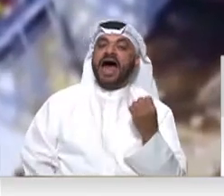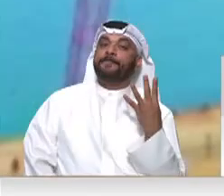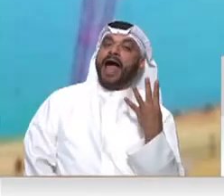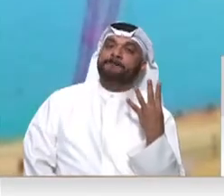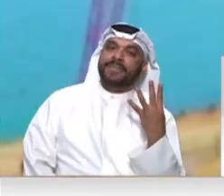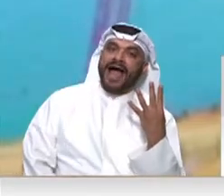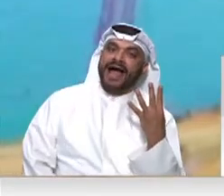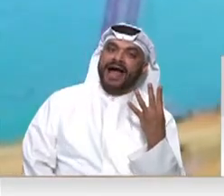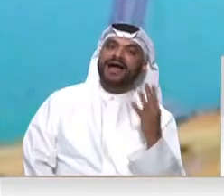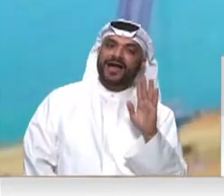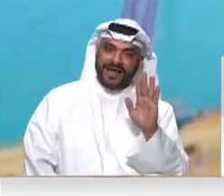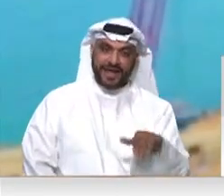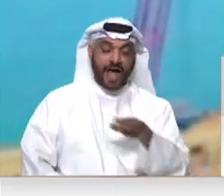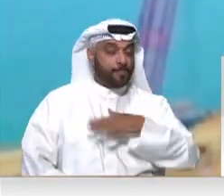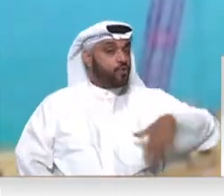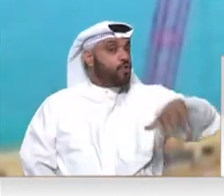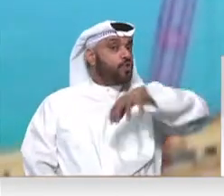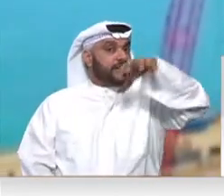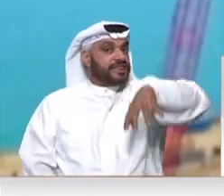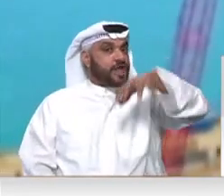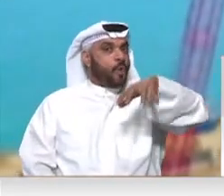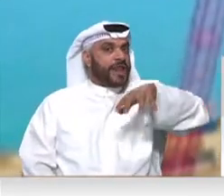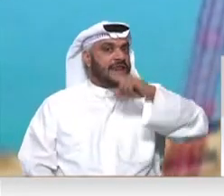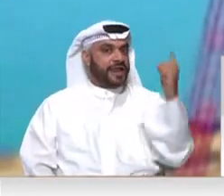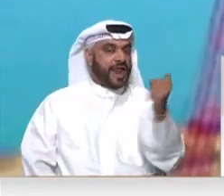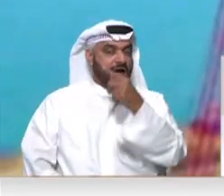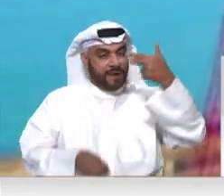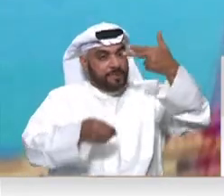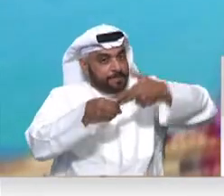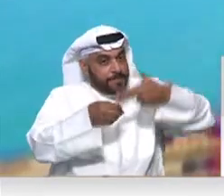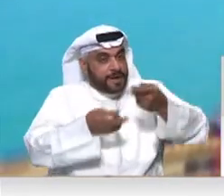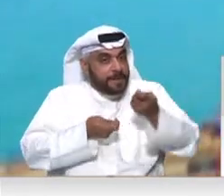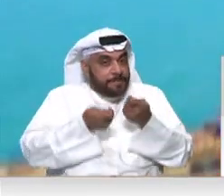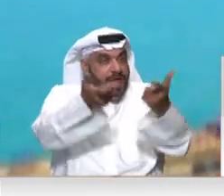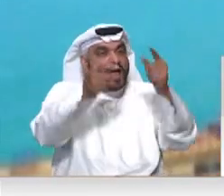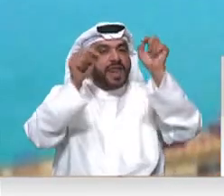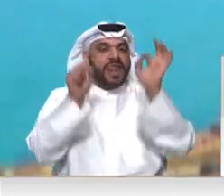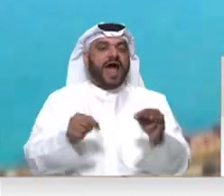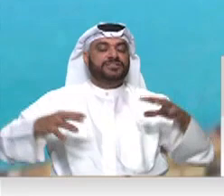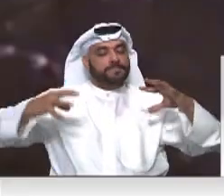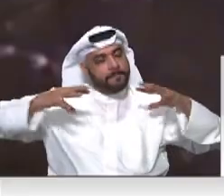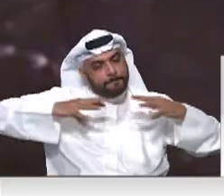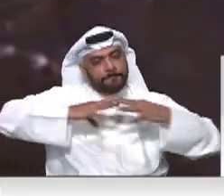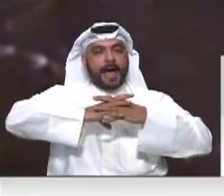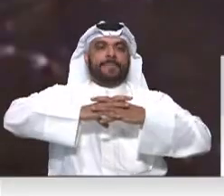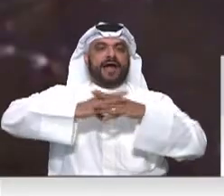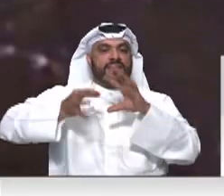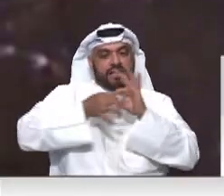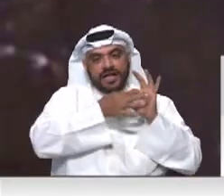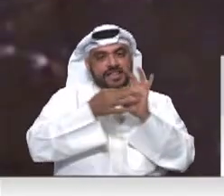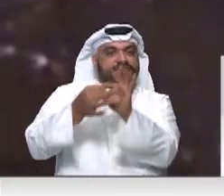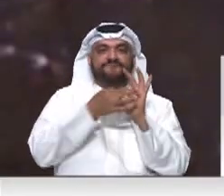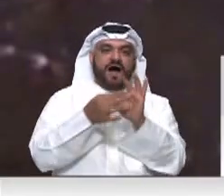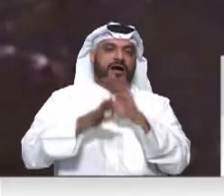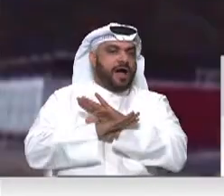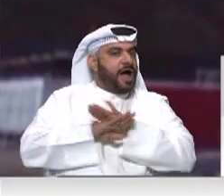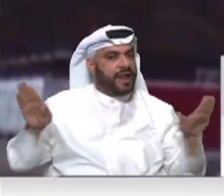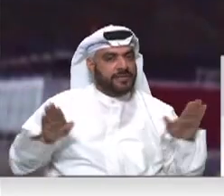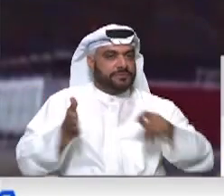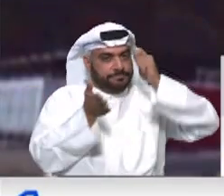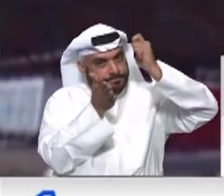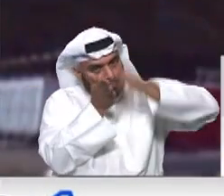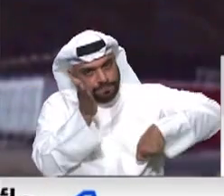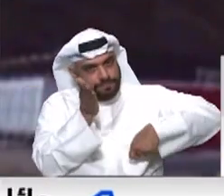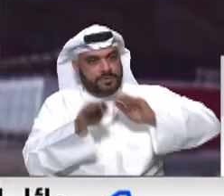الدولة للشؤون الاقتصادية والاستثمار ووزير النفط ووزير الدولة لشؤون مجلس الأمة بالإنابة رئيس مجلس إدارة